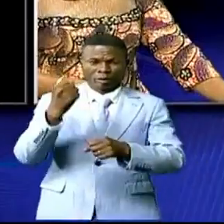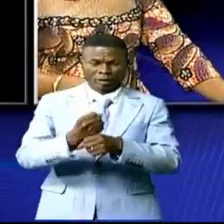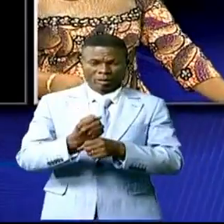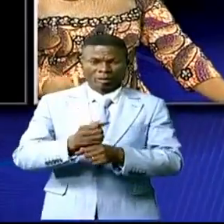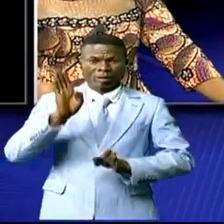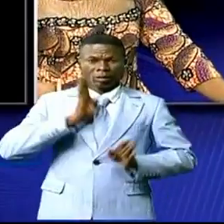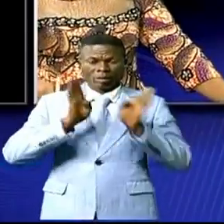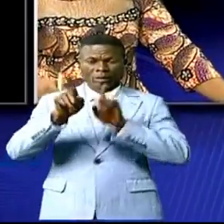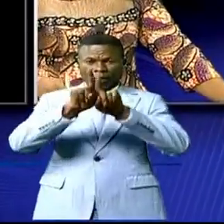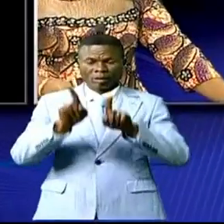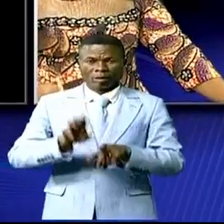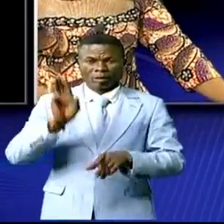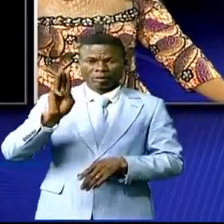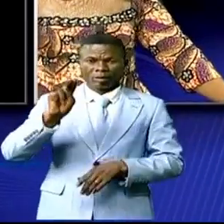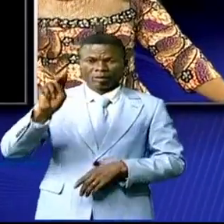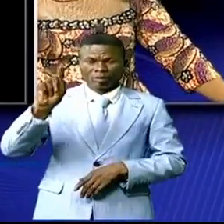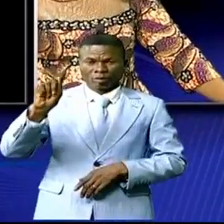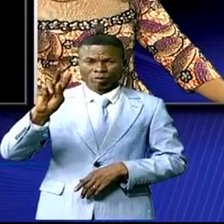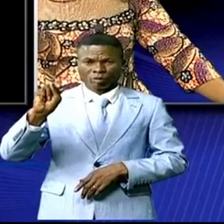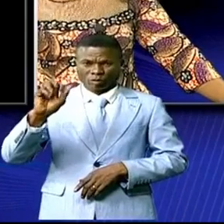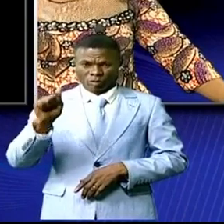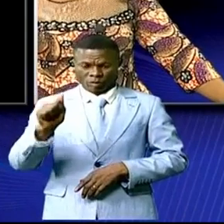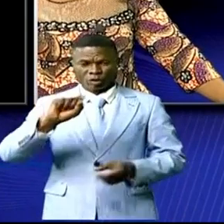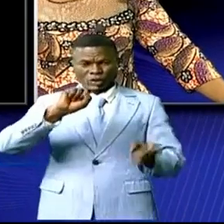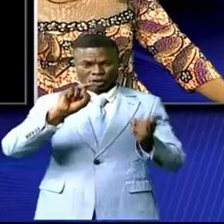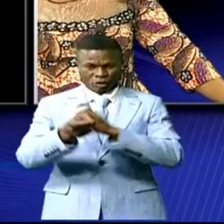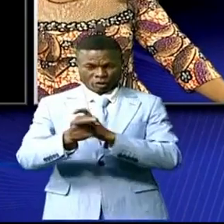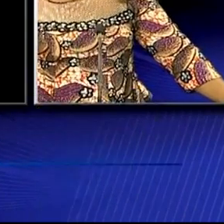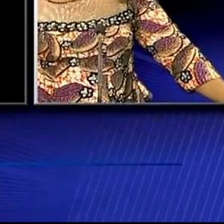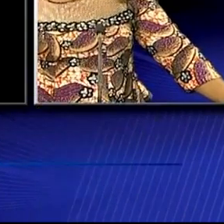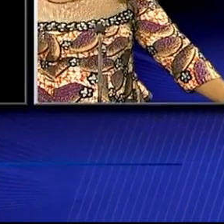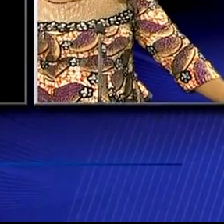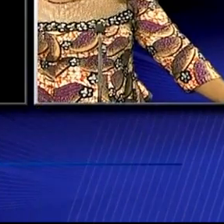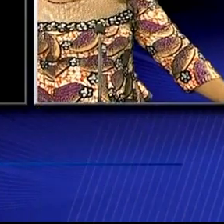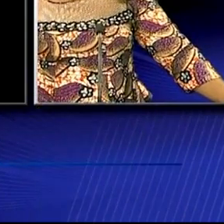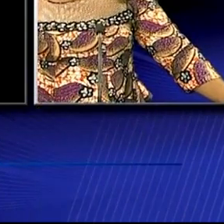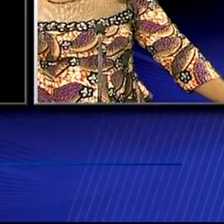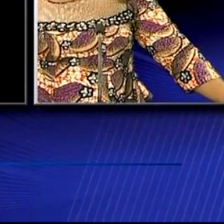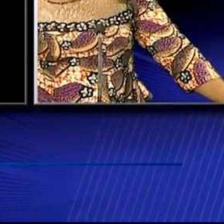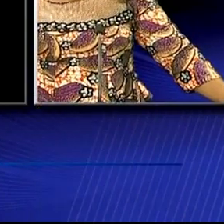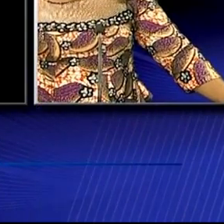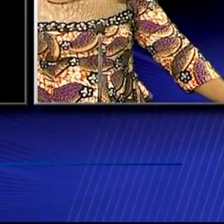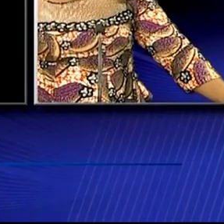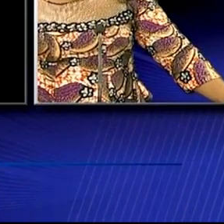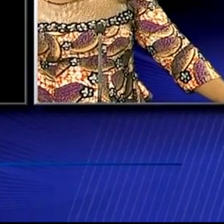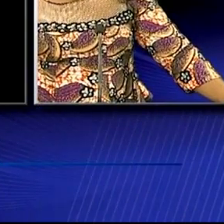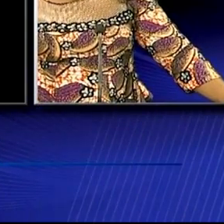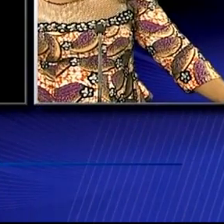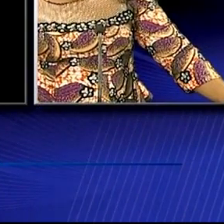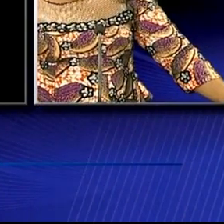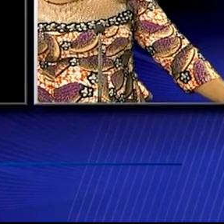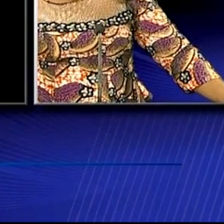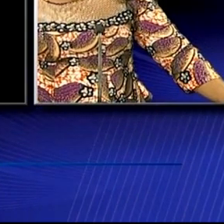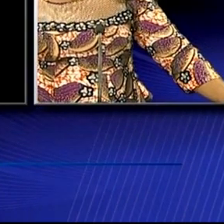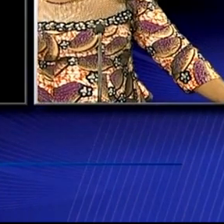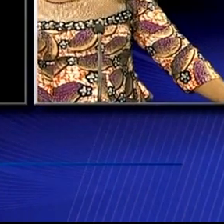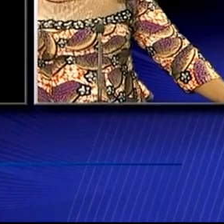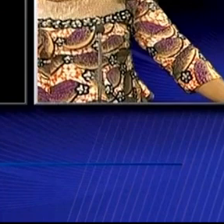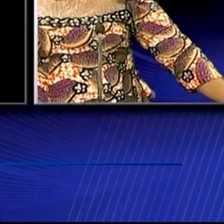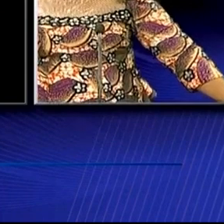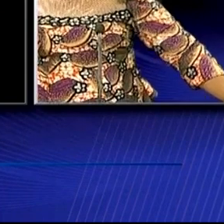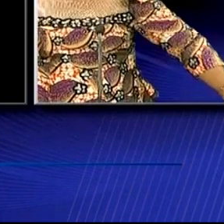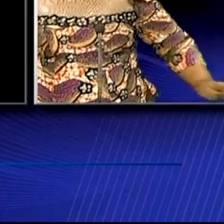besné de bunia interchanger ses commandants des secteurs opérationnels vont devoir maintenir la question sur les forces